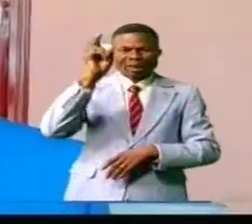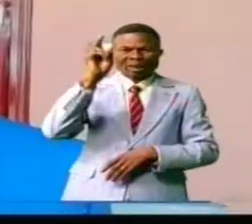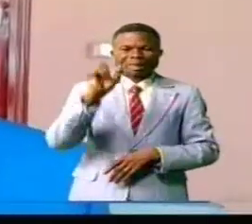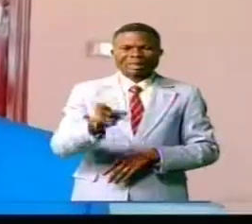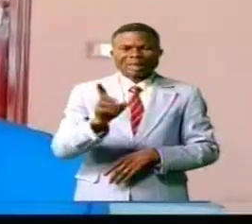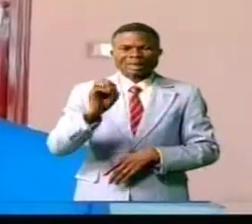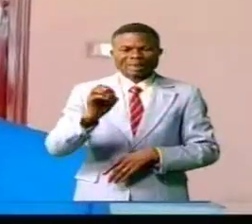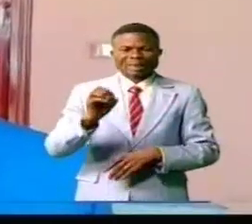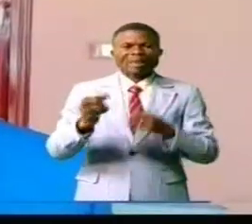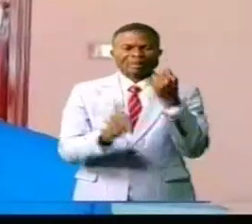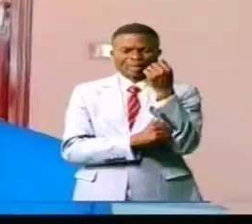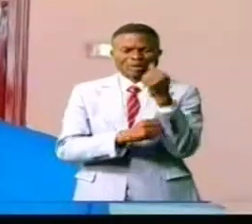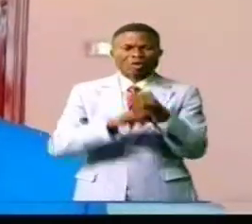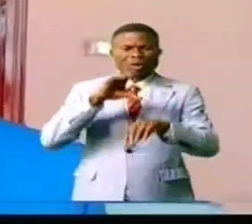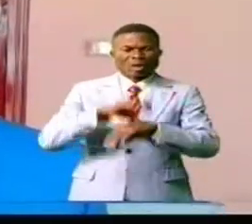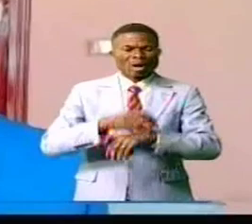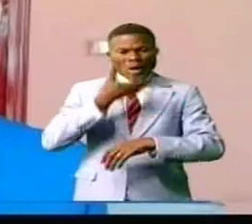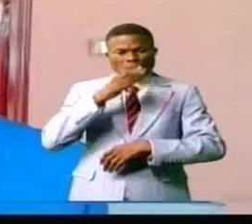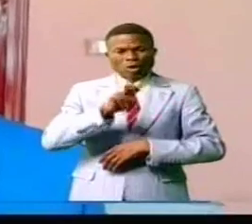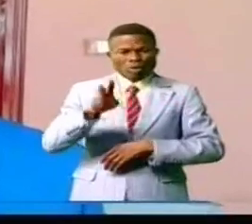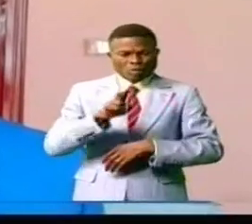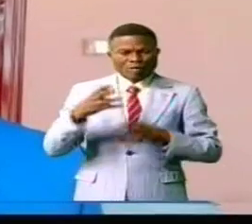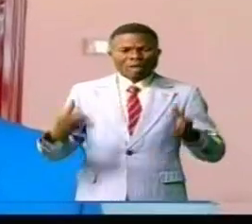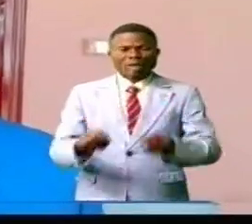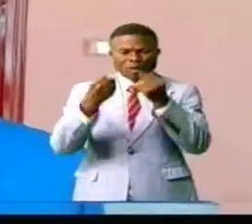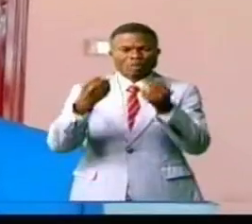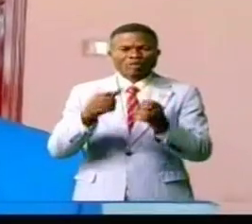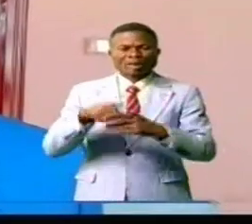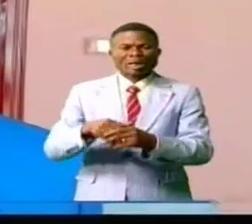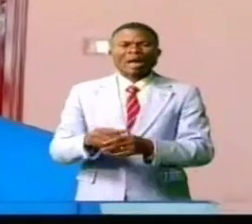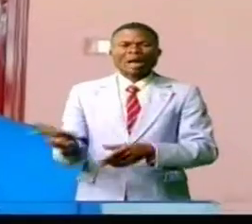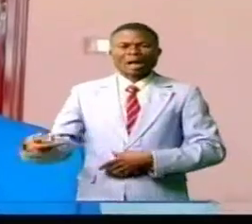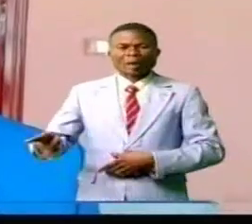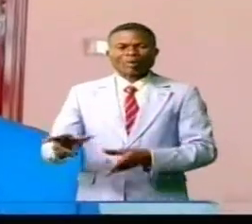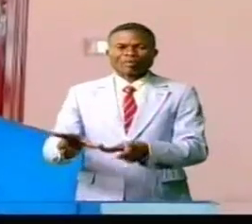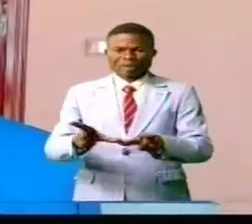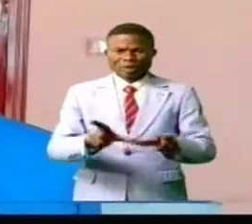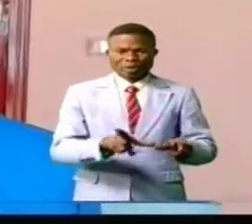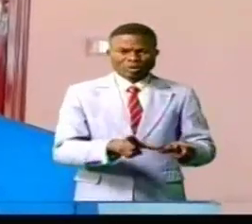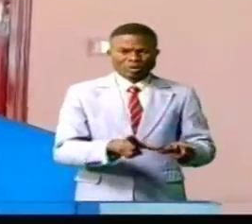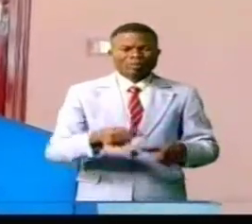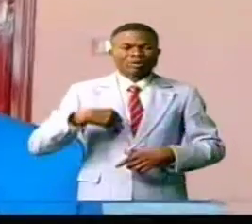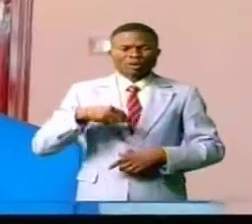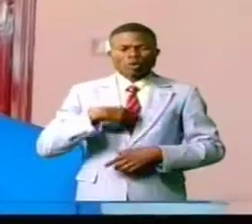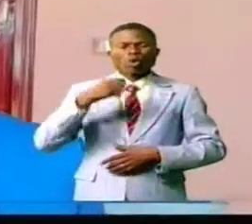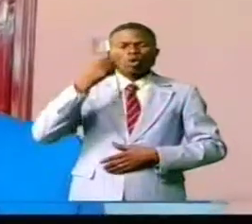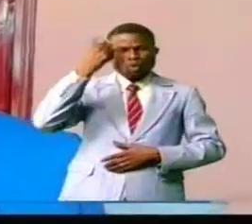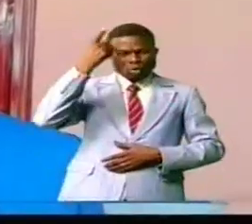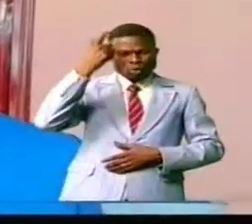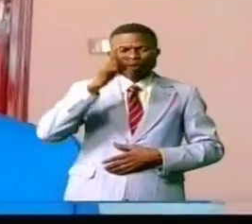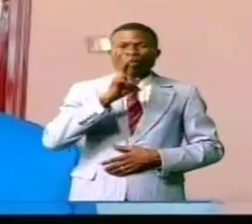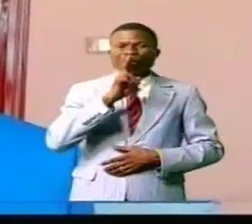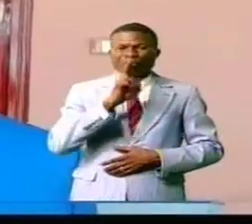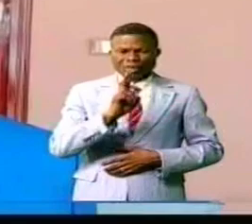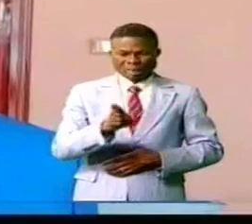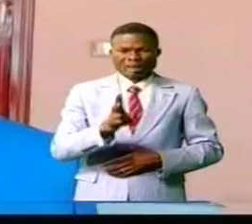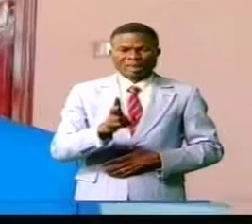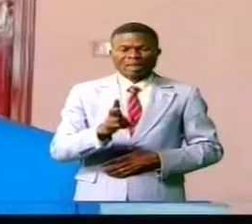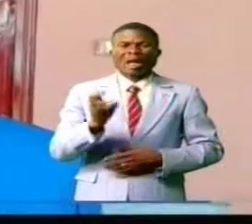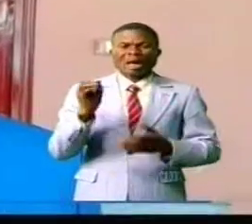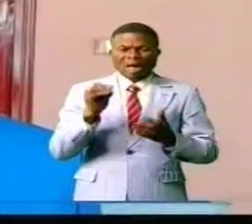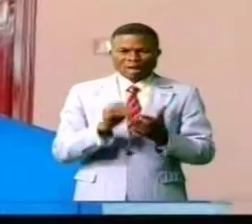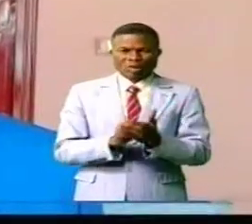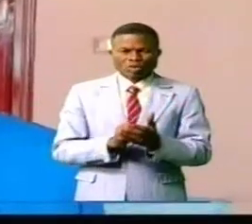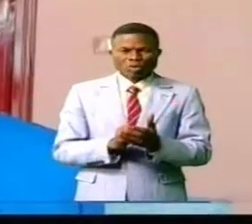cas de COVID-19 qui venaient d'être notifiés. Et nous nous sommes rendus compte que il y a eu un peu